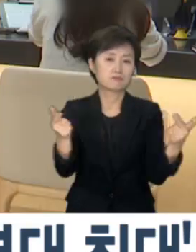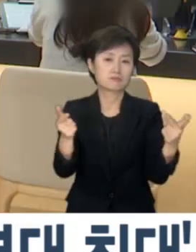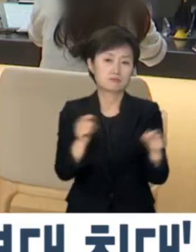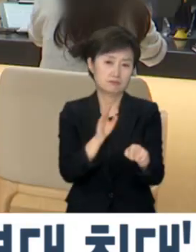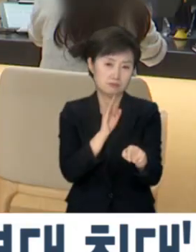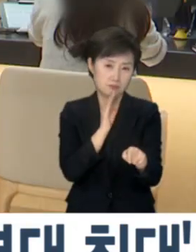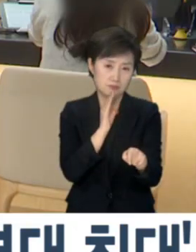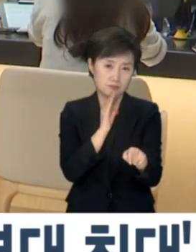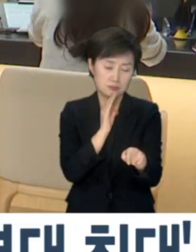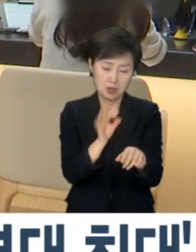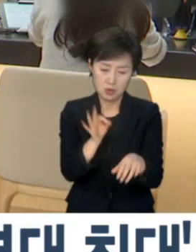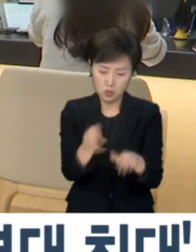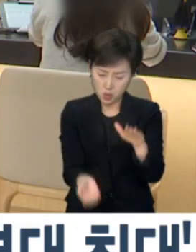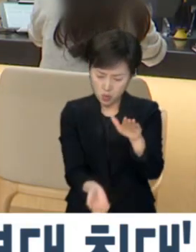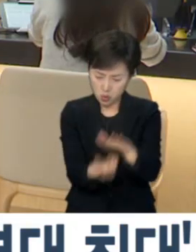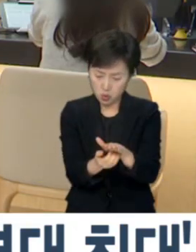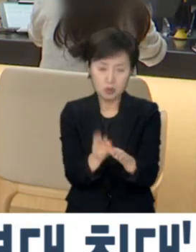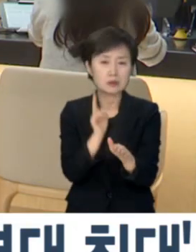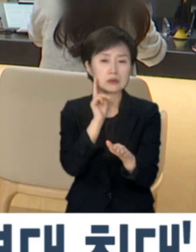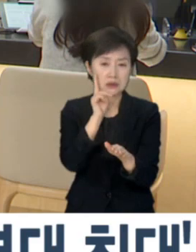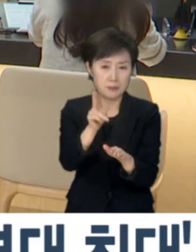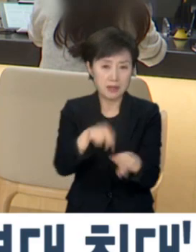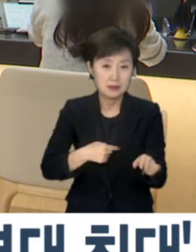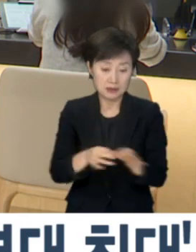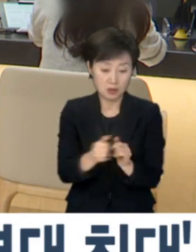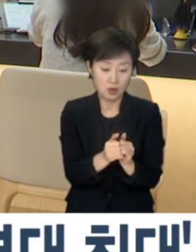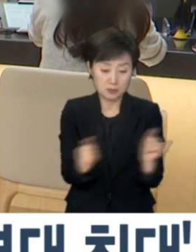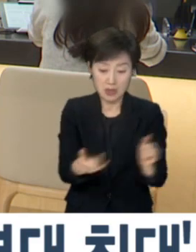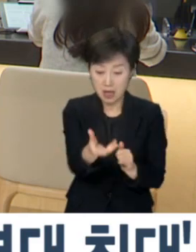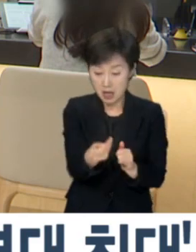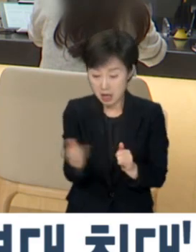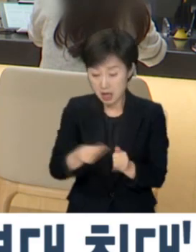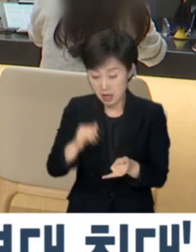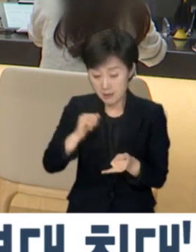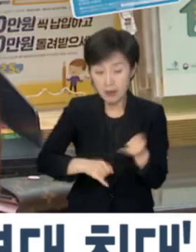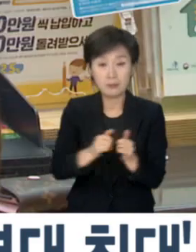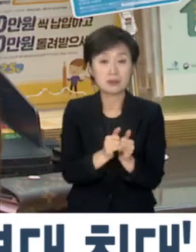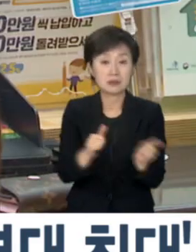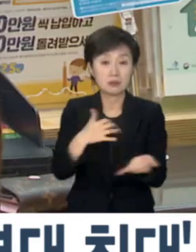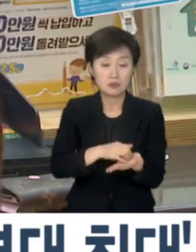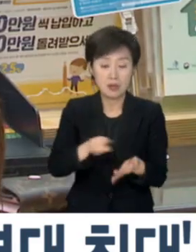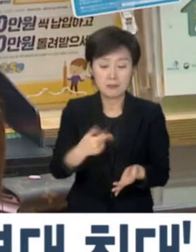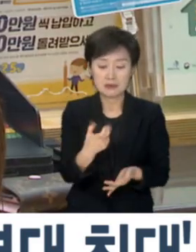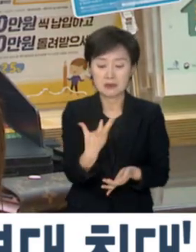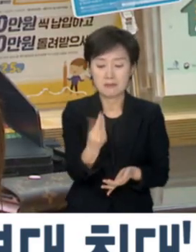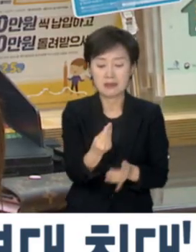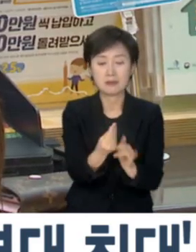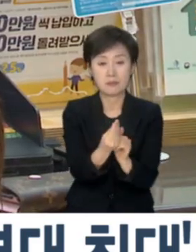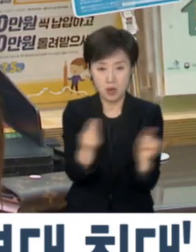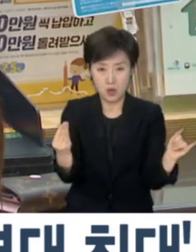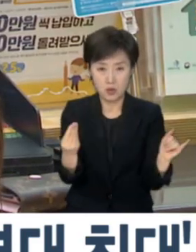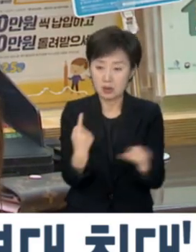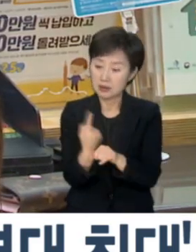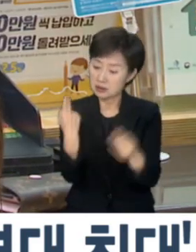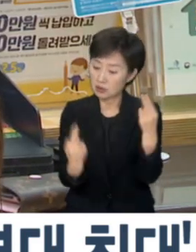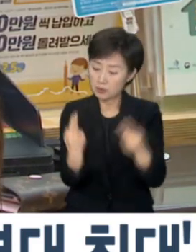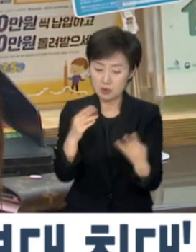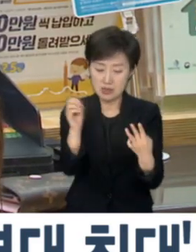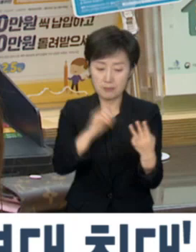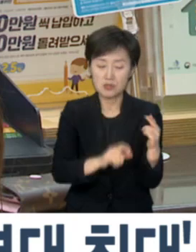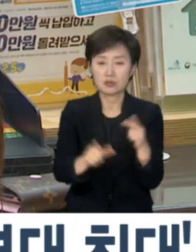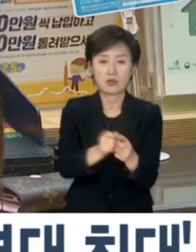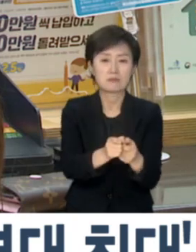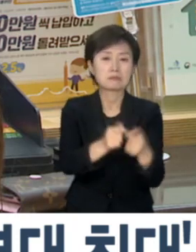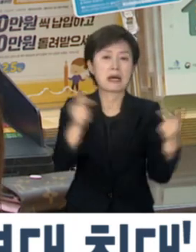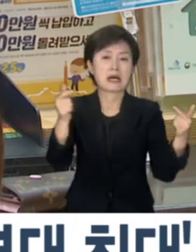소준이 역대 최대치입니다 자영업 다중 채무자 수도 177만 8,000명으로 전년 대비 3.2%